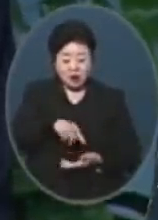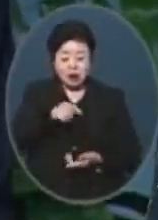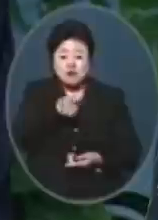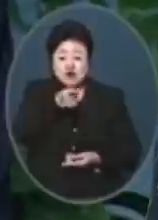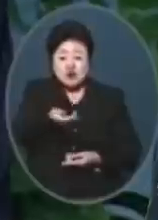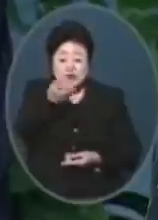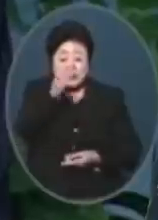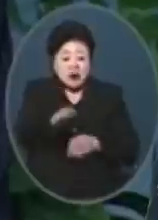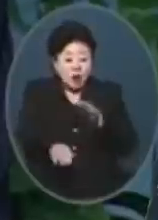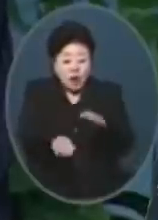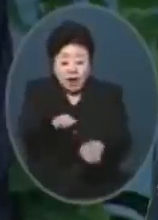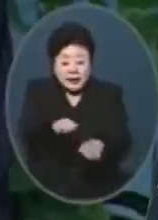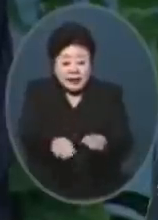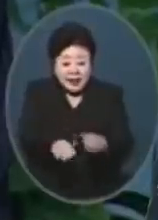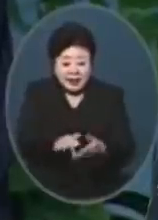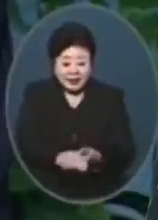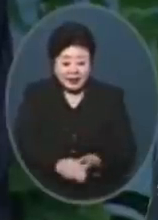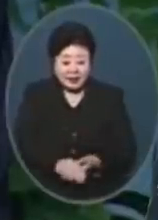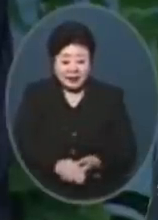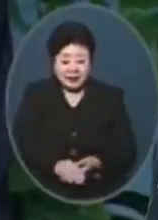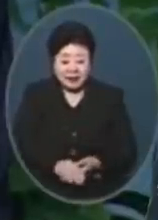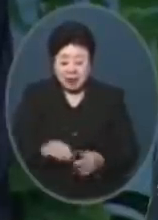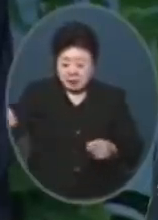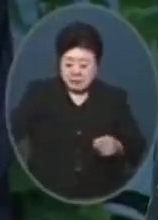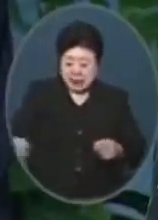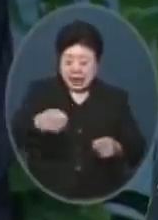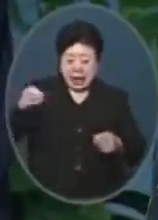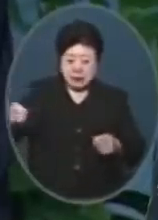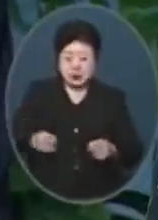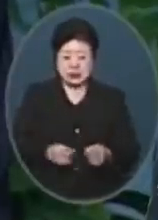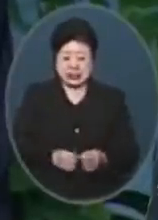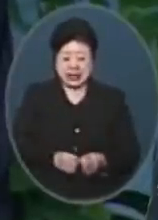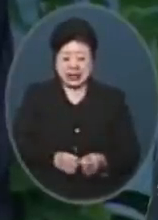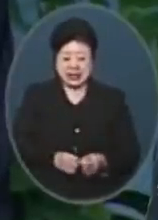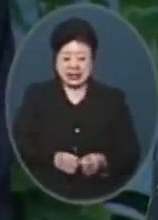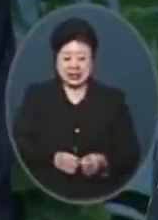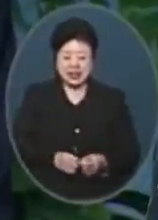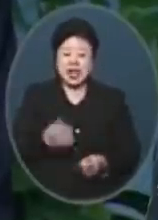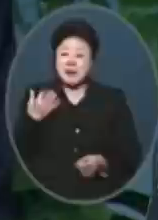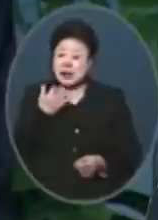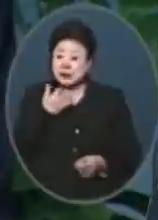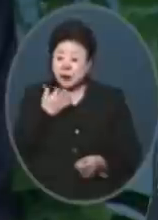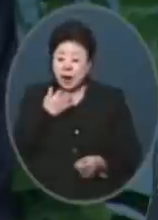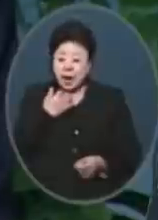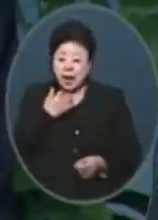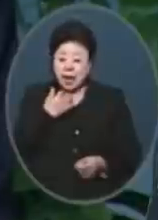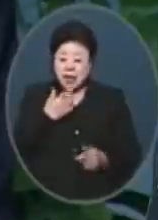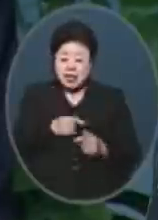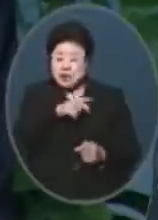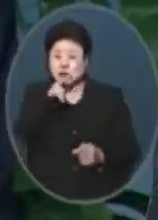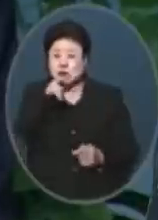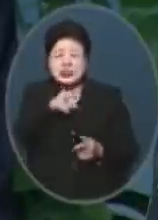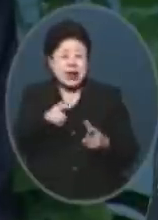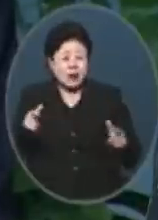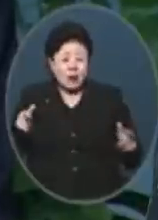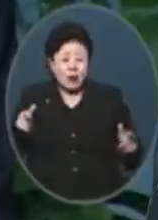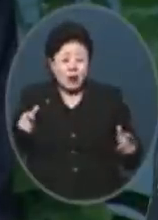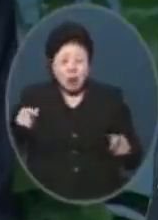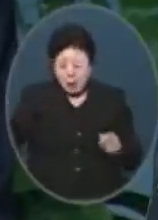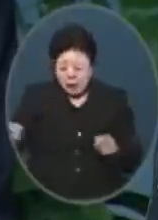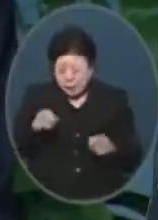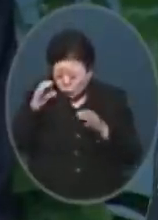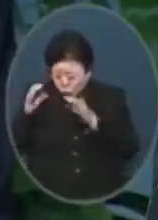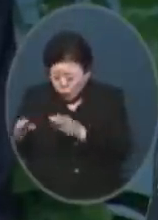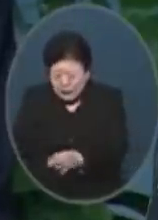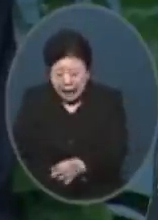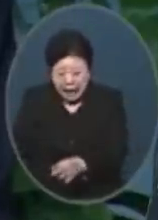걸어가는데 일진 광풍이 불어와서 얼굴을 때리니까 그만 예수님을 바라보지 않고 파도를